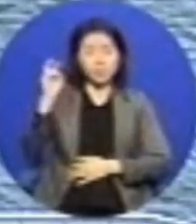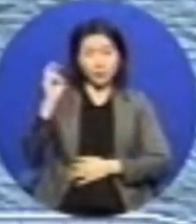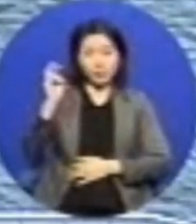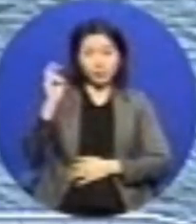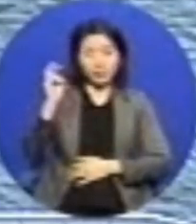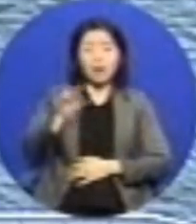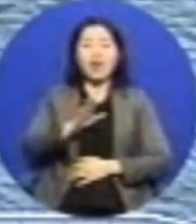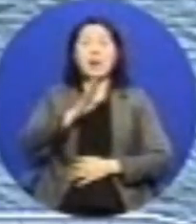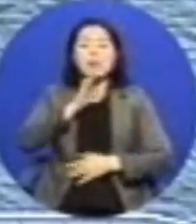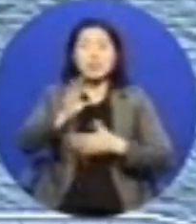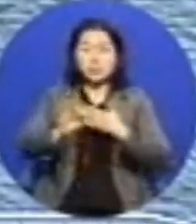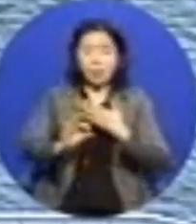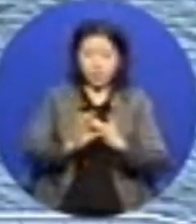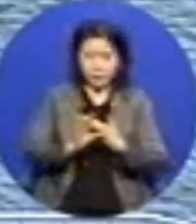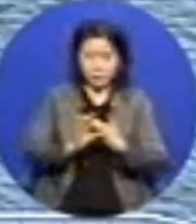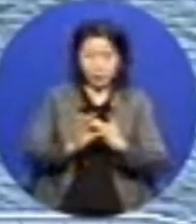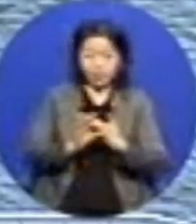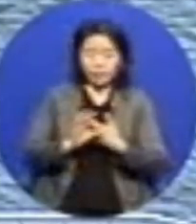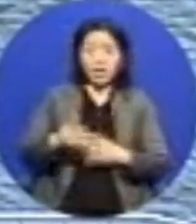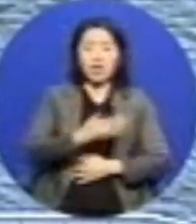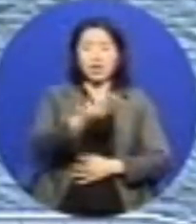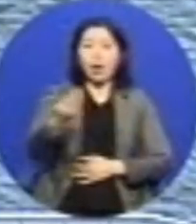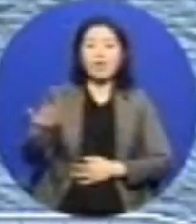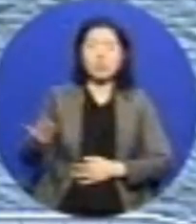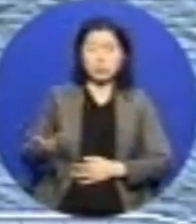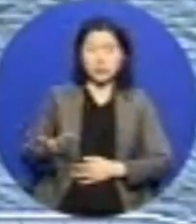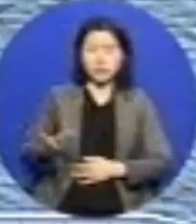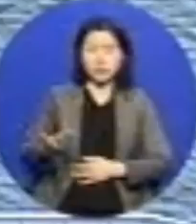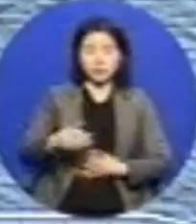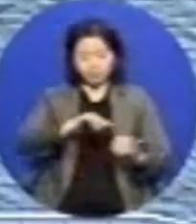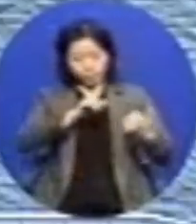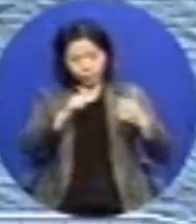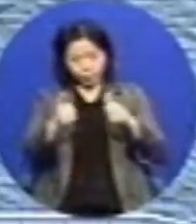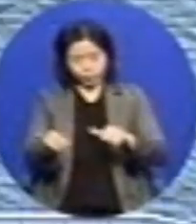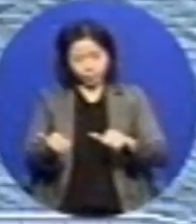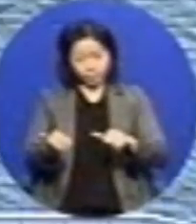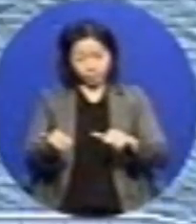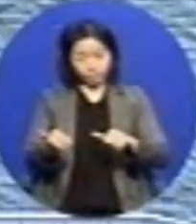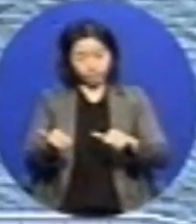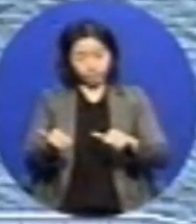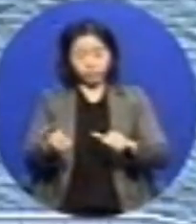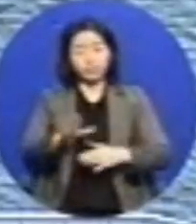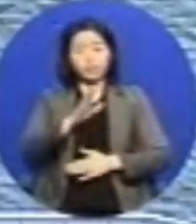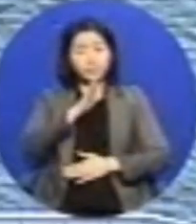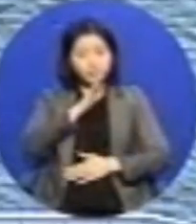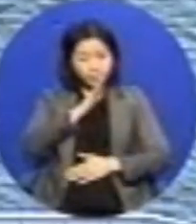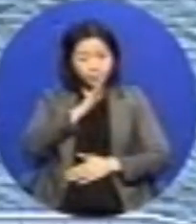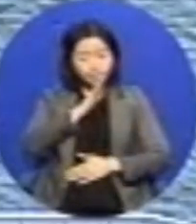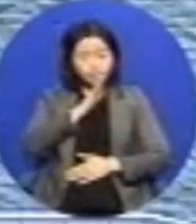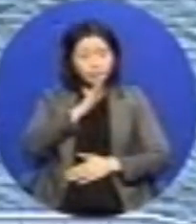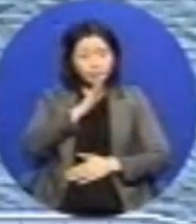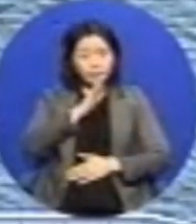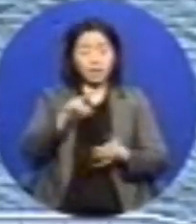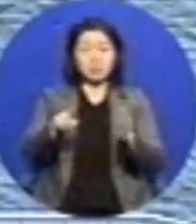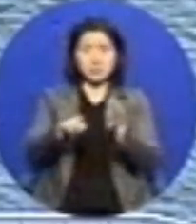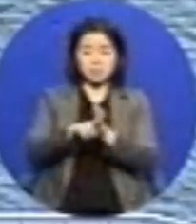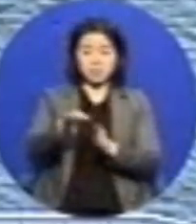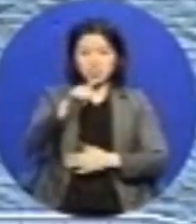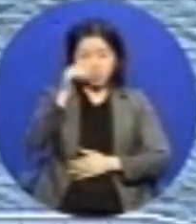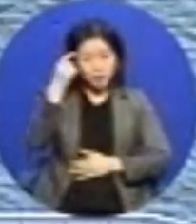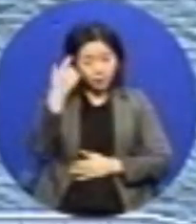자 그렇다면 여러분은 여러분이 죽었다고 정말 그렇게 믿습니까